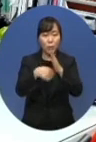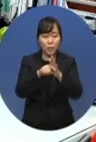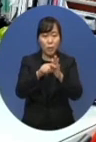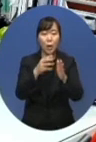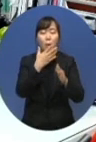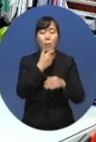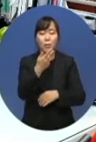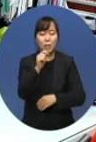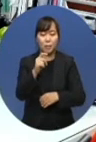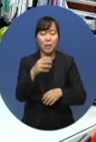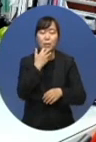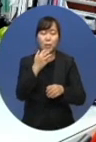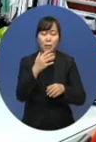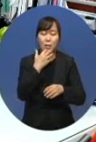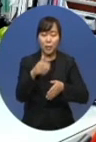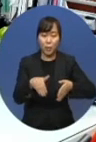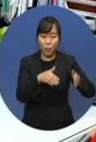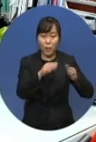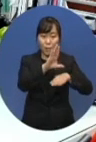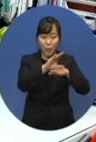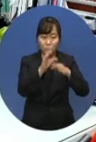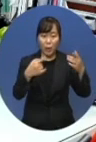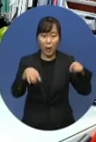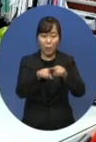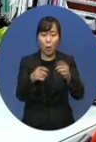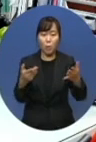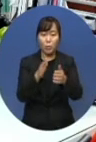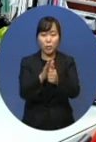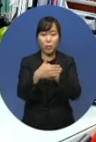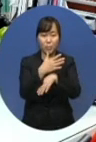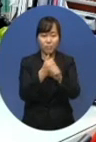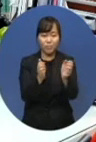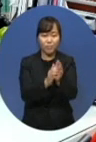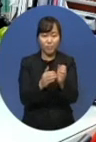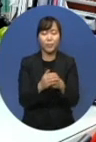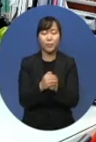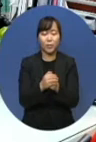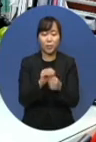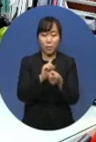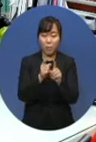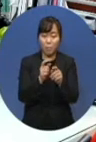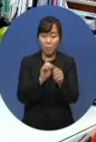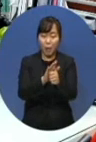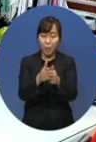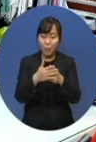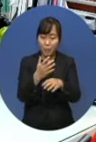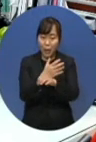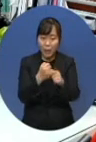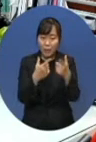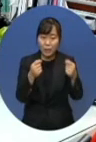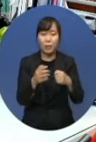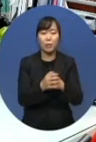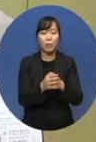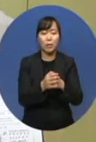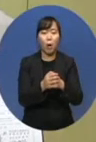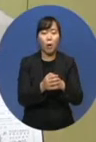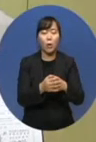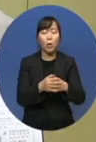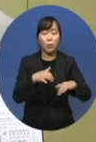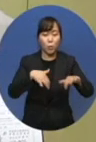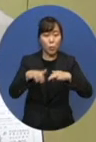과 업무 협약식을 가졌습니다 2 기간에 업무협약으로 노숙인의 자립 및 잘